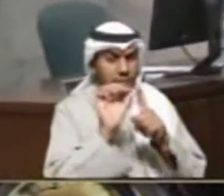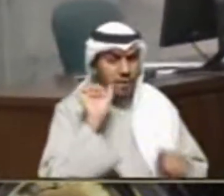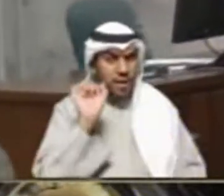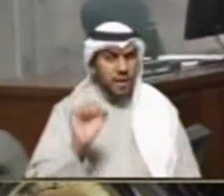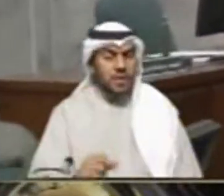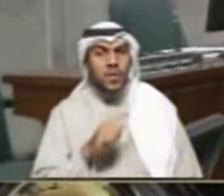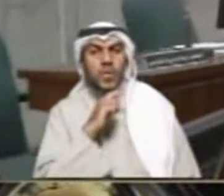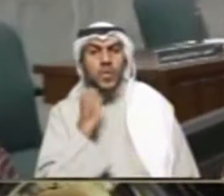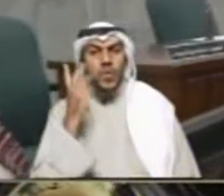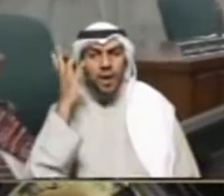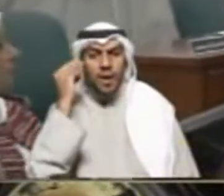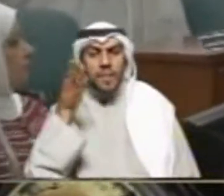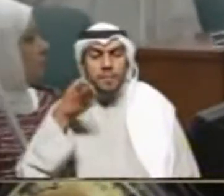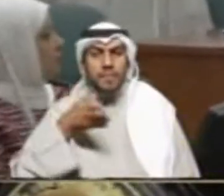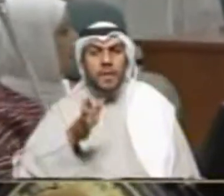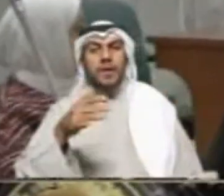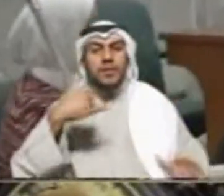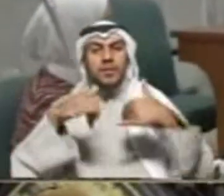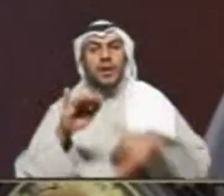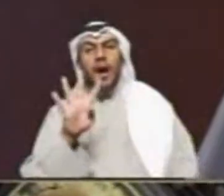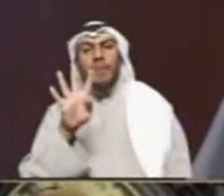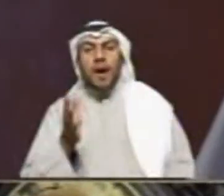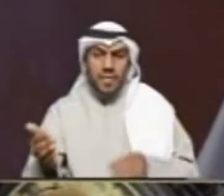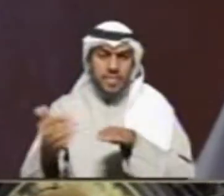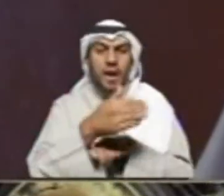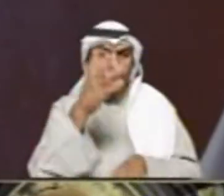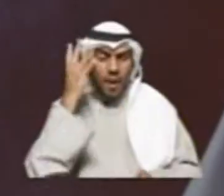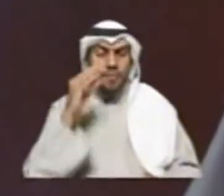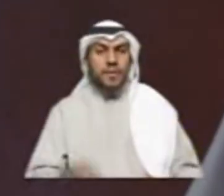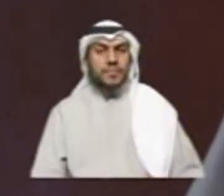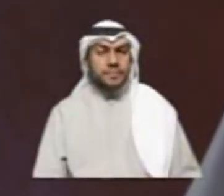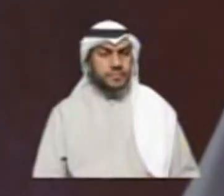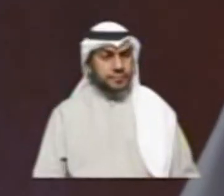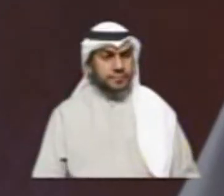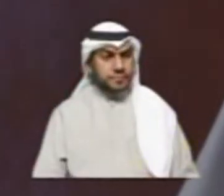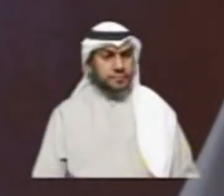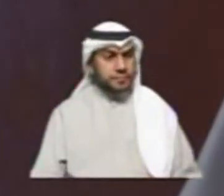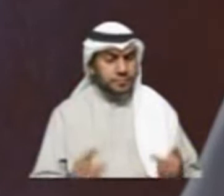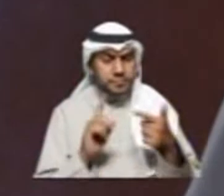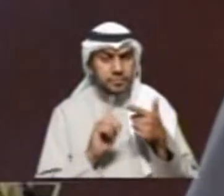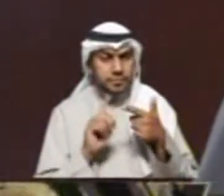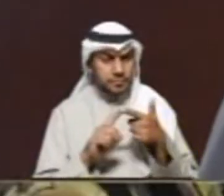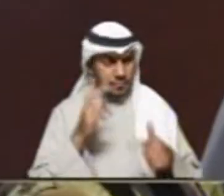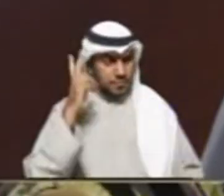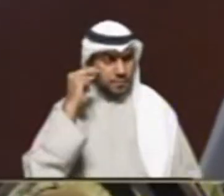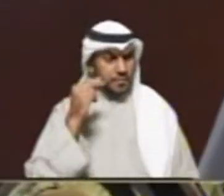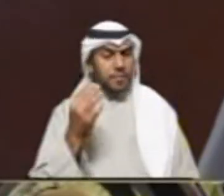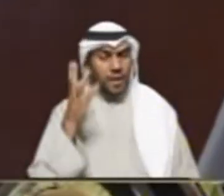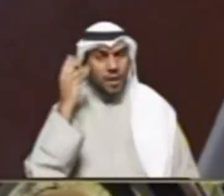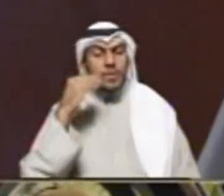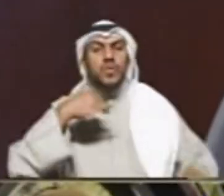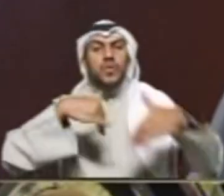لمنطقة الشويخ الصناعية على الدائر الرابع. من المواضيع التي تم الموافقة عليها استحداث